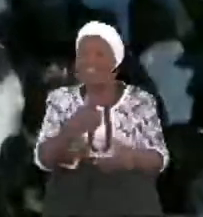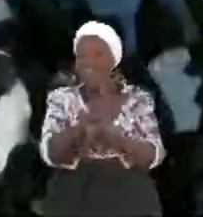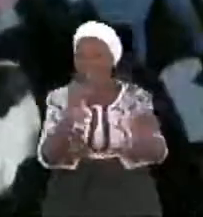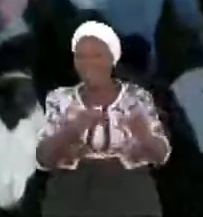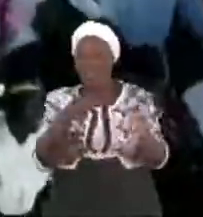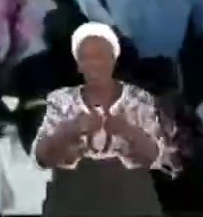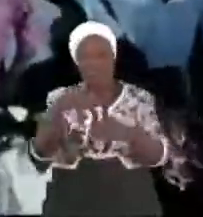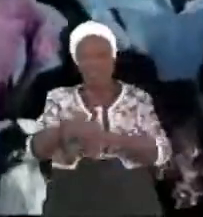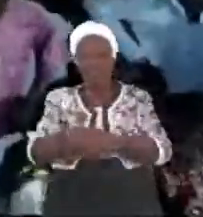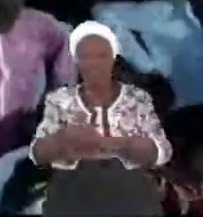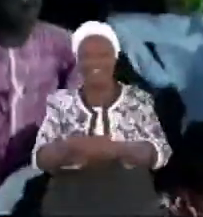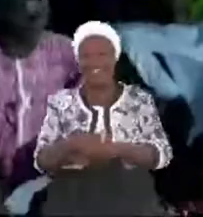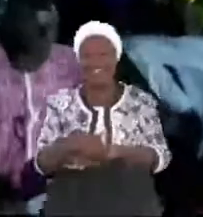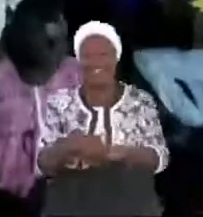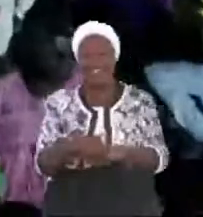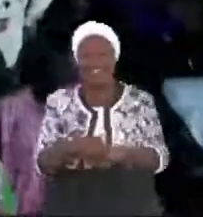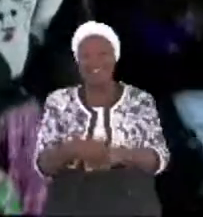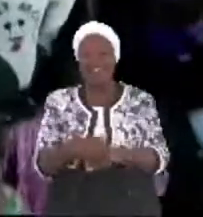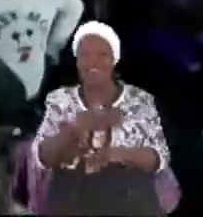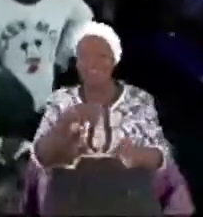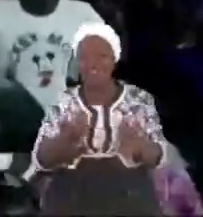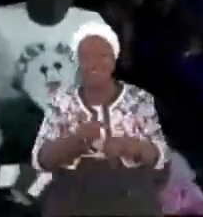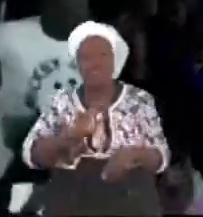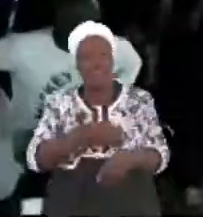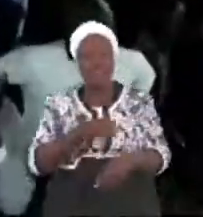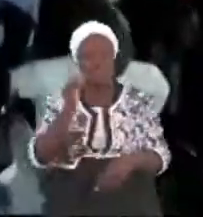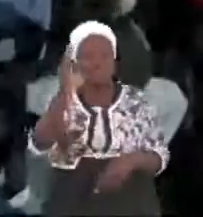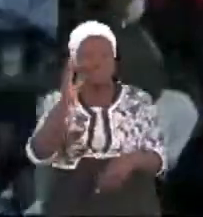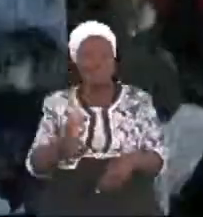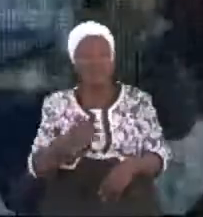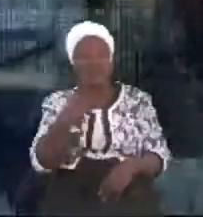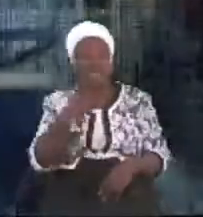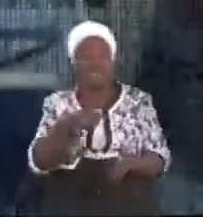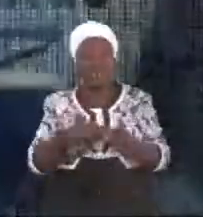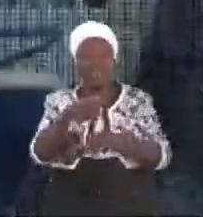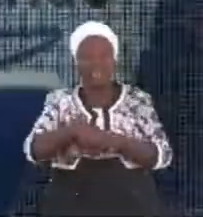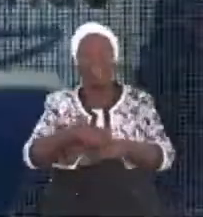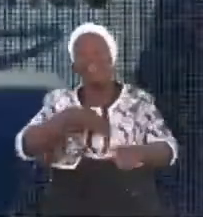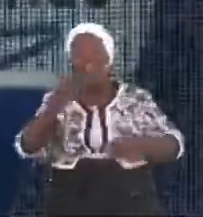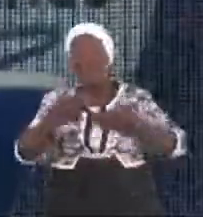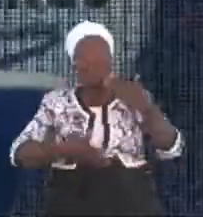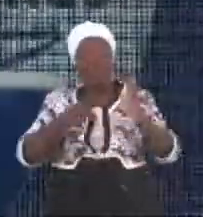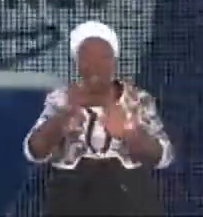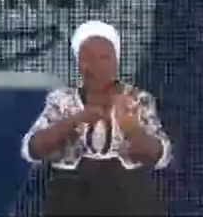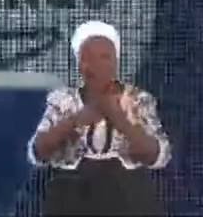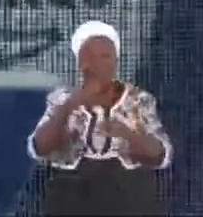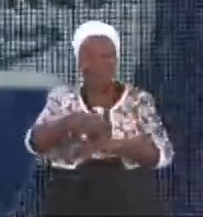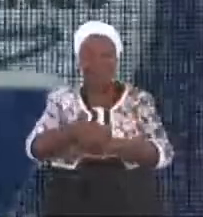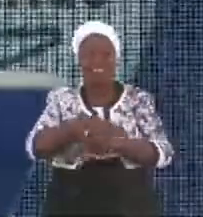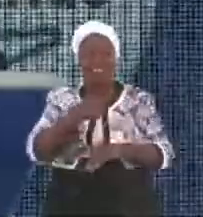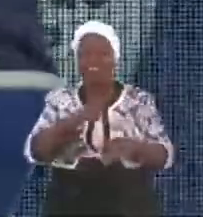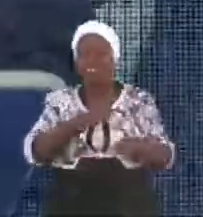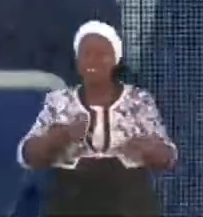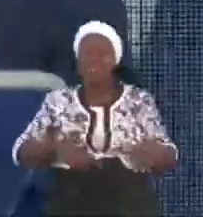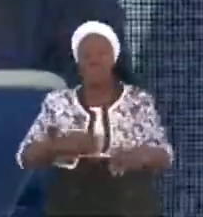Libération ce soir. Et comme le pasteur l'a dit, il y aura la réjouissance ce soir. Et Dieu